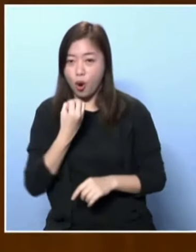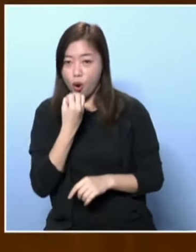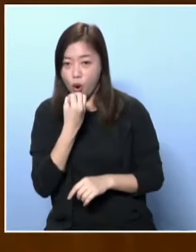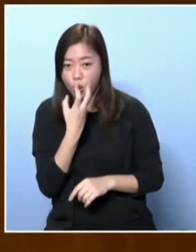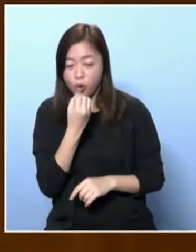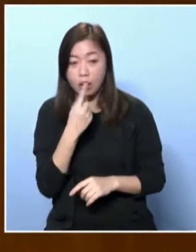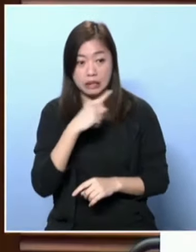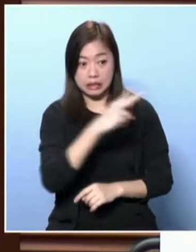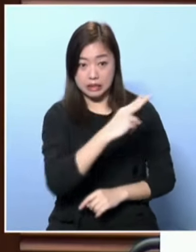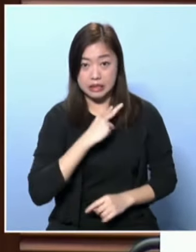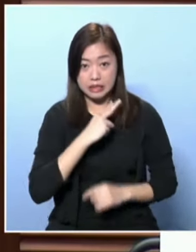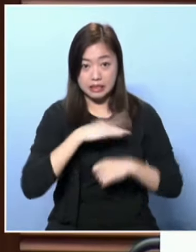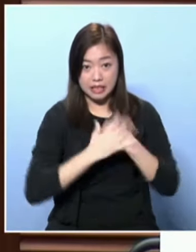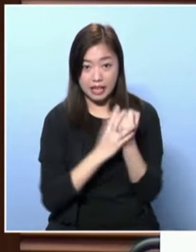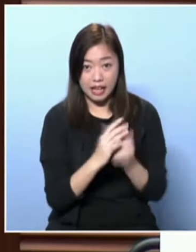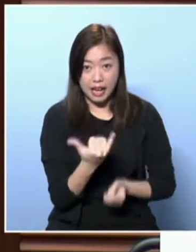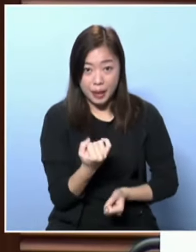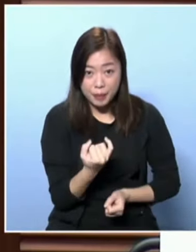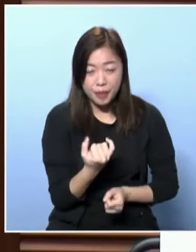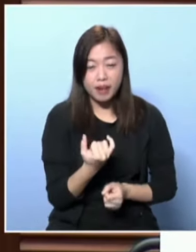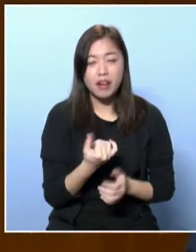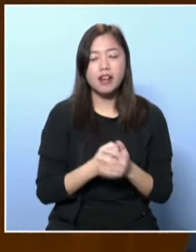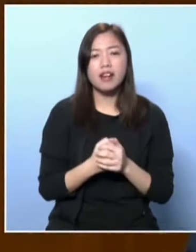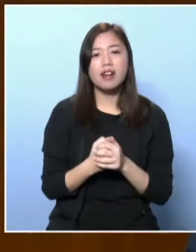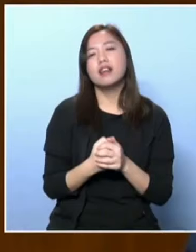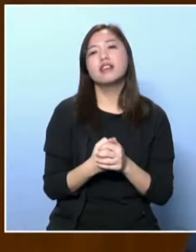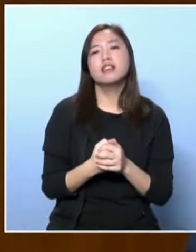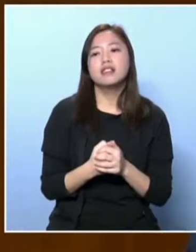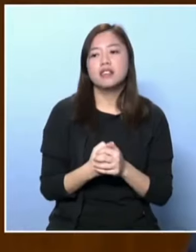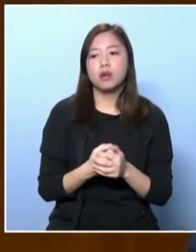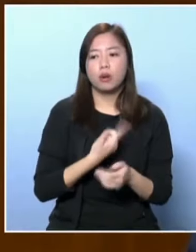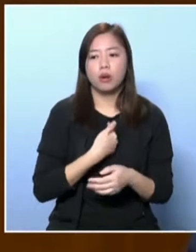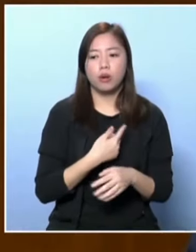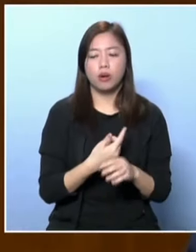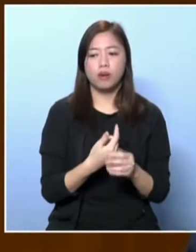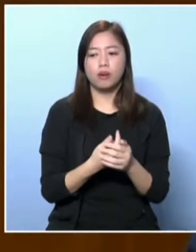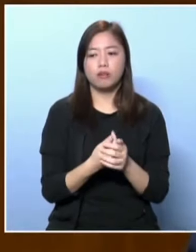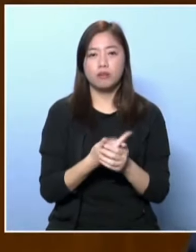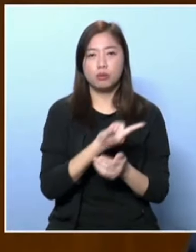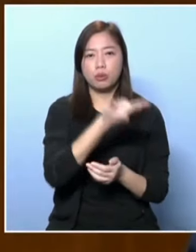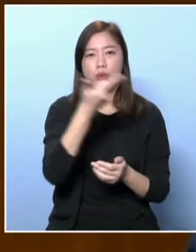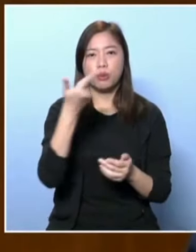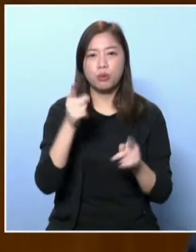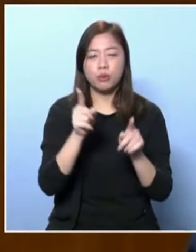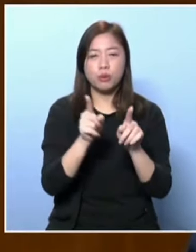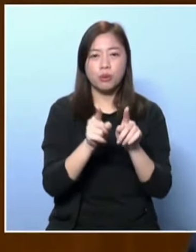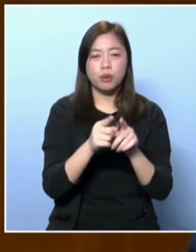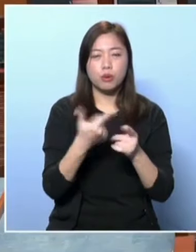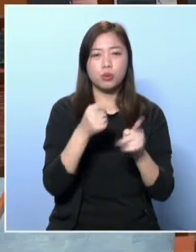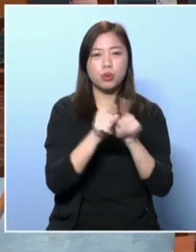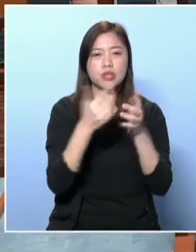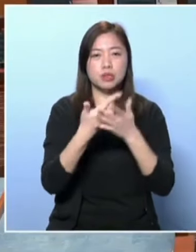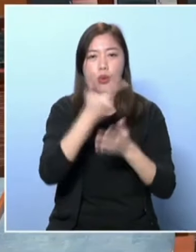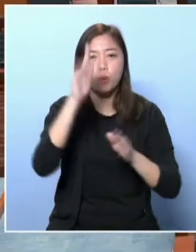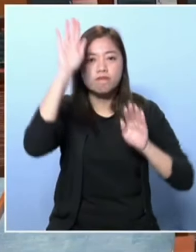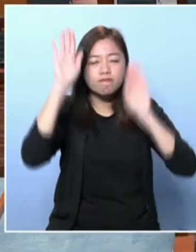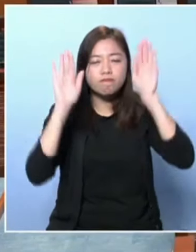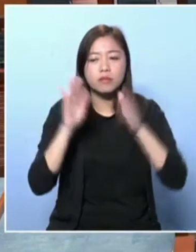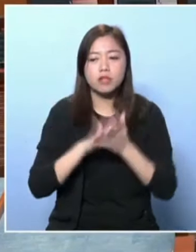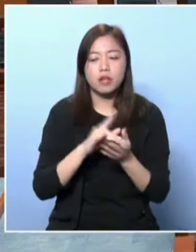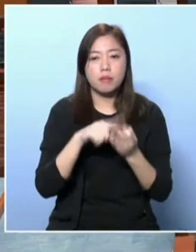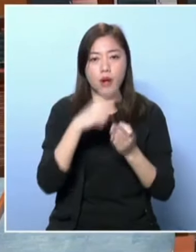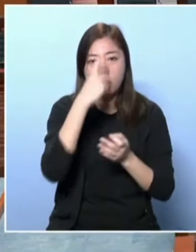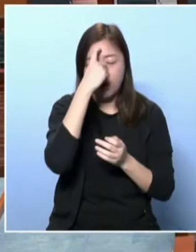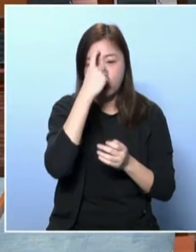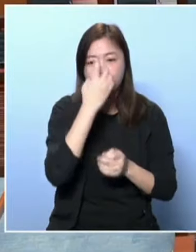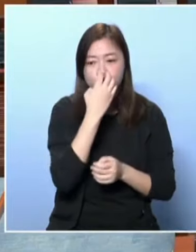相信局長冇補充噶啦。好，我讀一讀名單先，等大家掌握一下，因為好多朋友即係好多同事 keep 住舉手。潘少平、梁耀